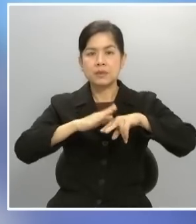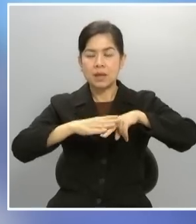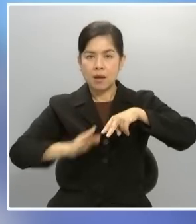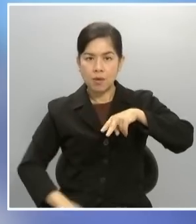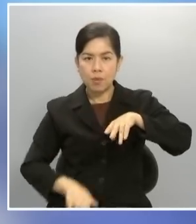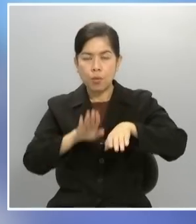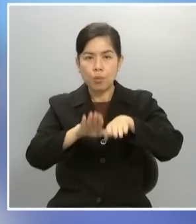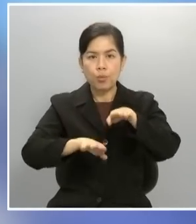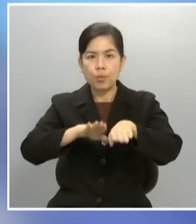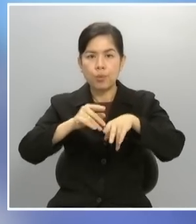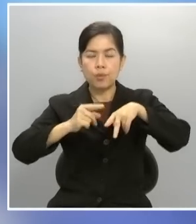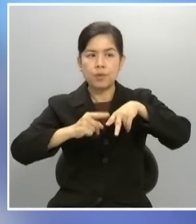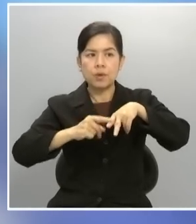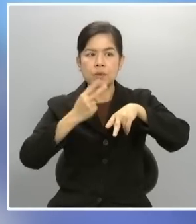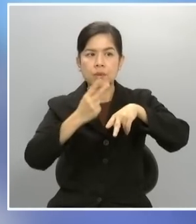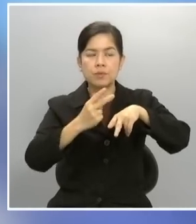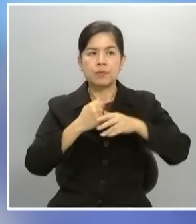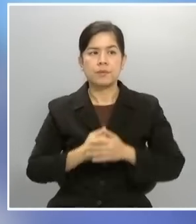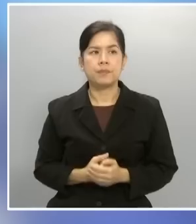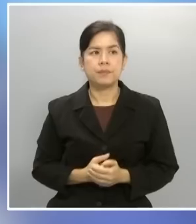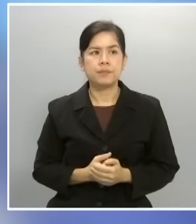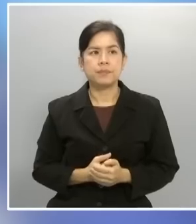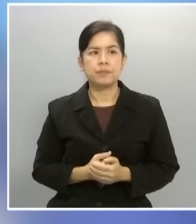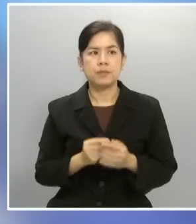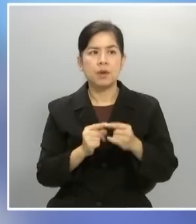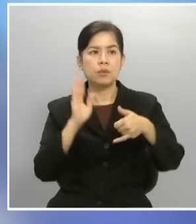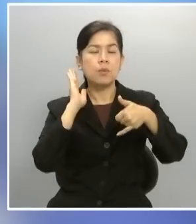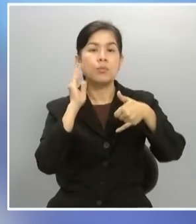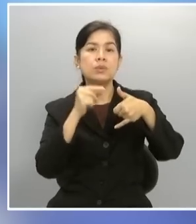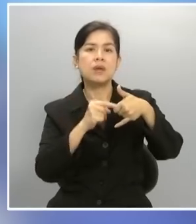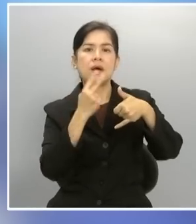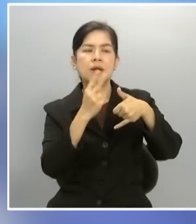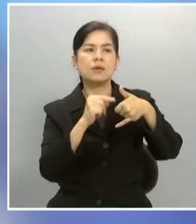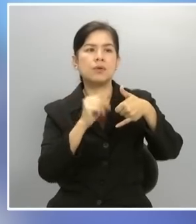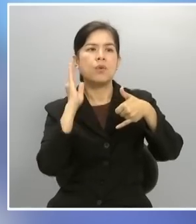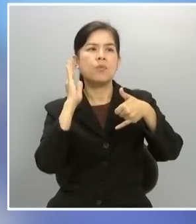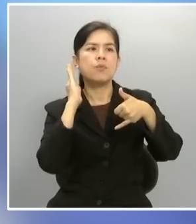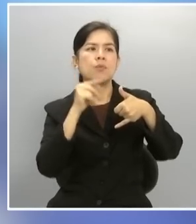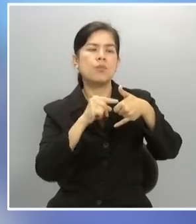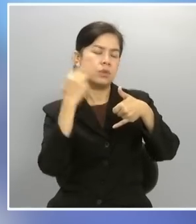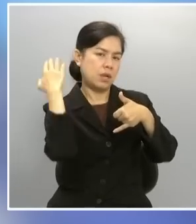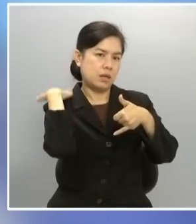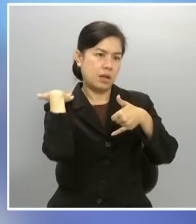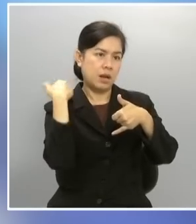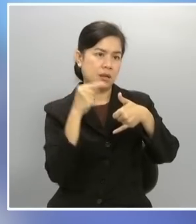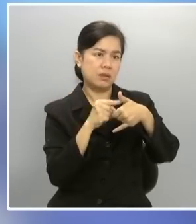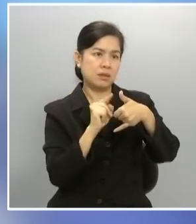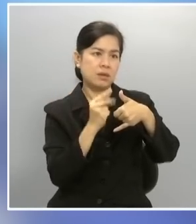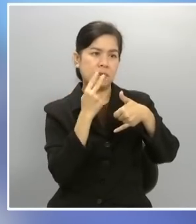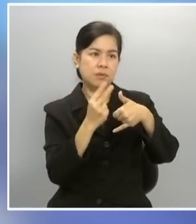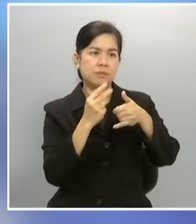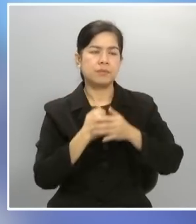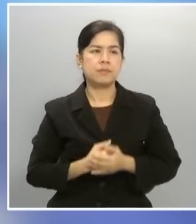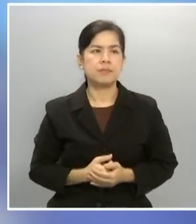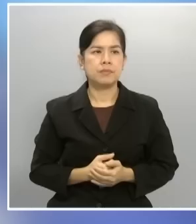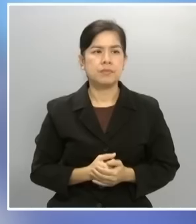ค่ะแล้วแผ่นหลังของชายคนนึงนะฮะที่มีรอยสักเอาไว้ไปดูเองแล้วกันเป็นแผ่นหลังของใครนะครับโอเคครับเชิญต่อ